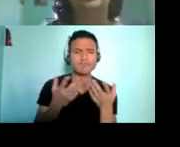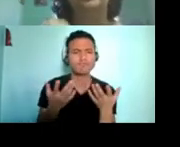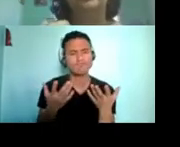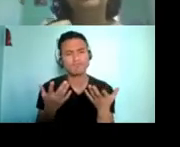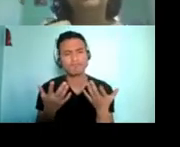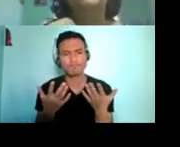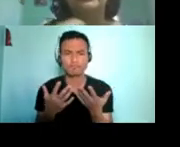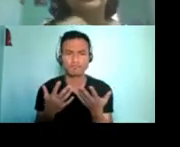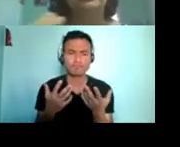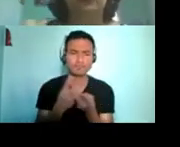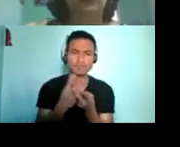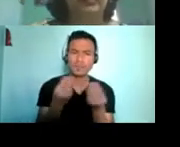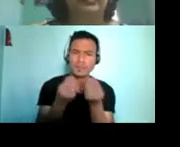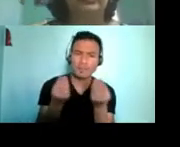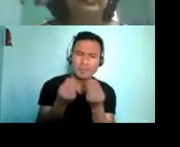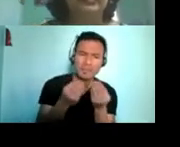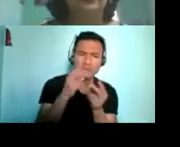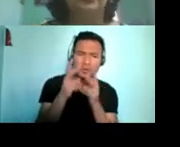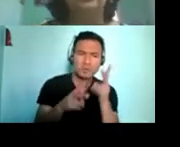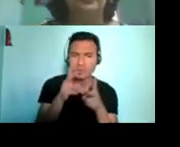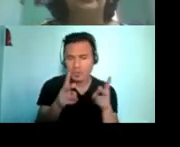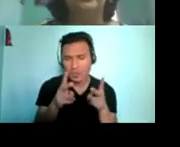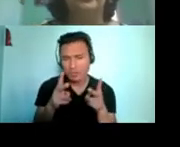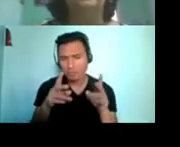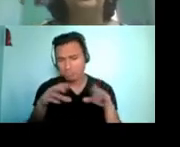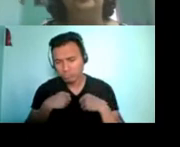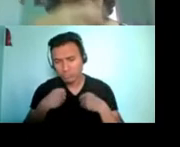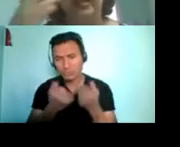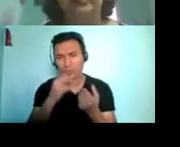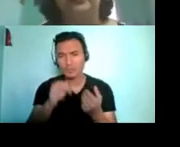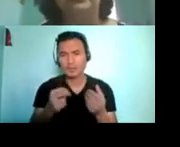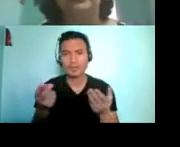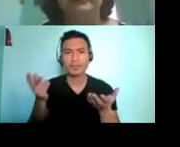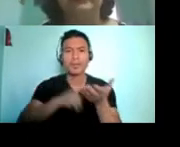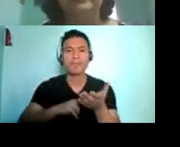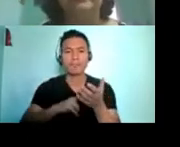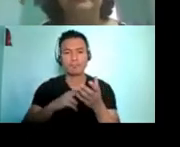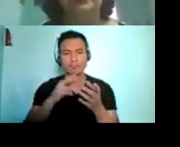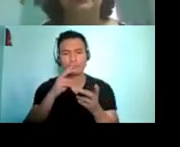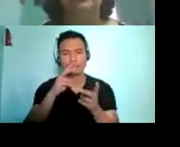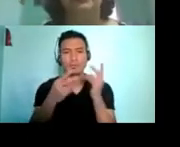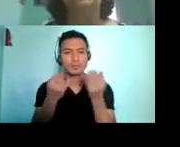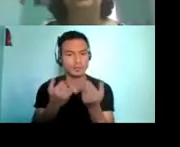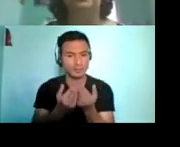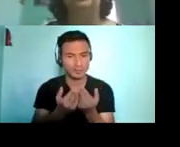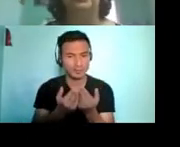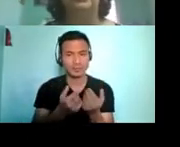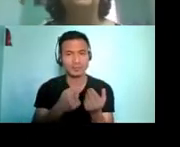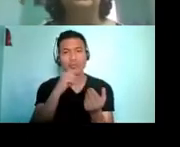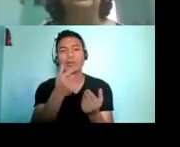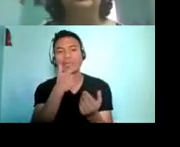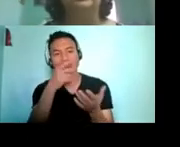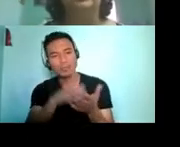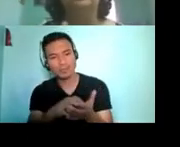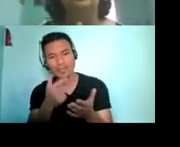होइन एकदमै सामान्य कुराले लिनुपर्ने कुरालाई पनि एकदमै ओभर रियाक्ट गरिदिने होइन नहाँस्नुपर्ने ठाउँ नै